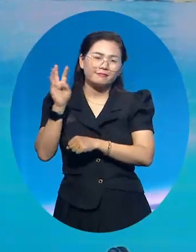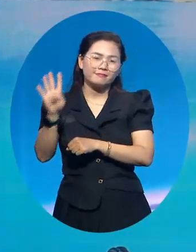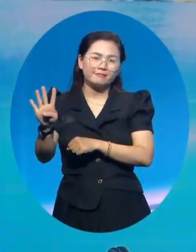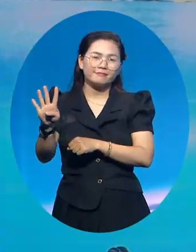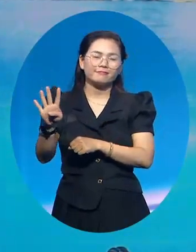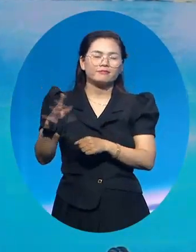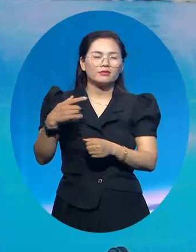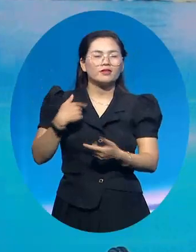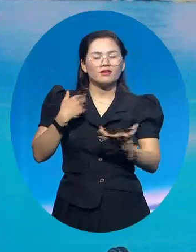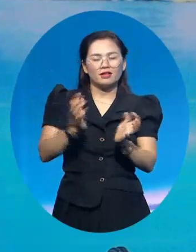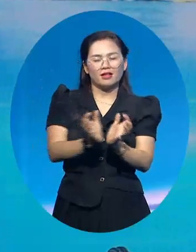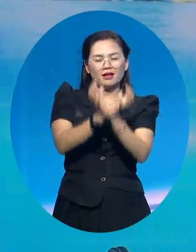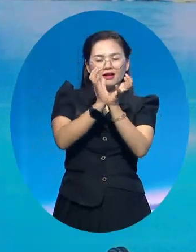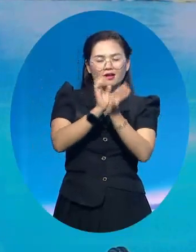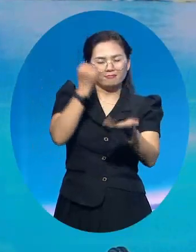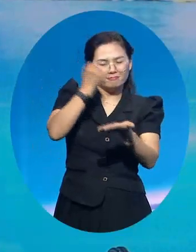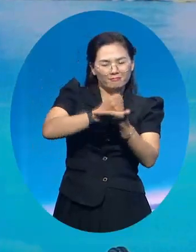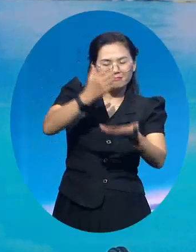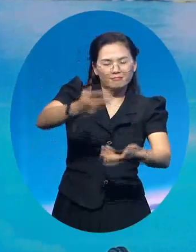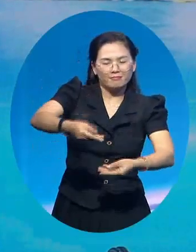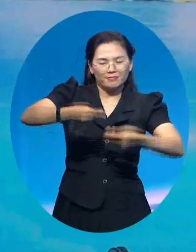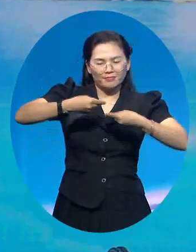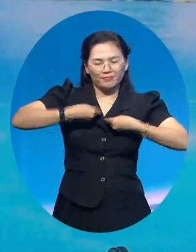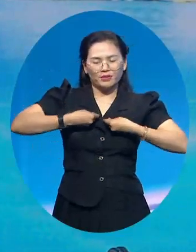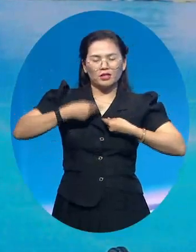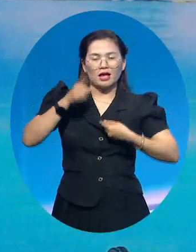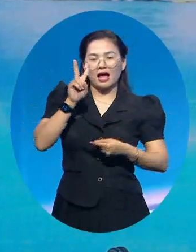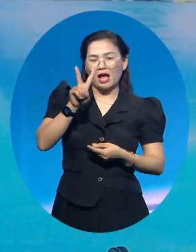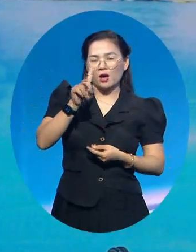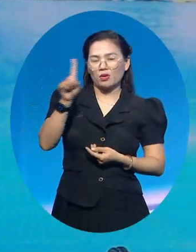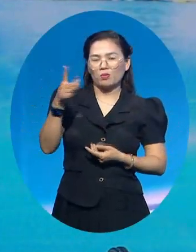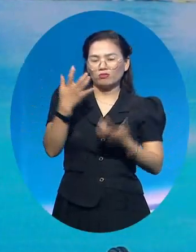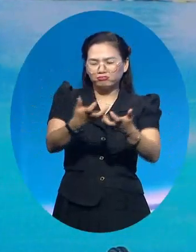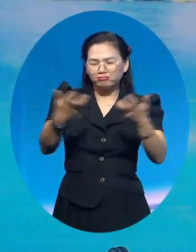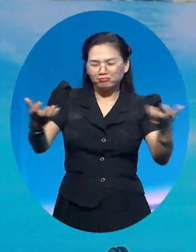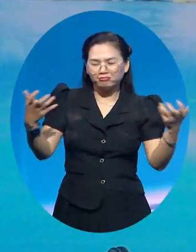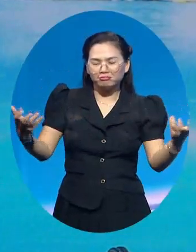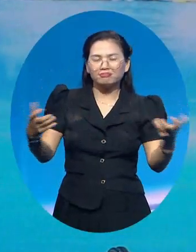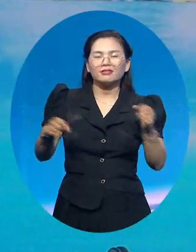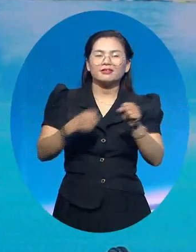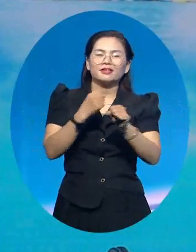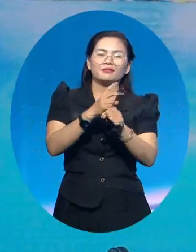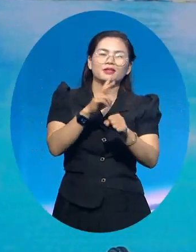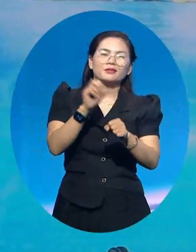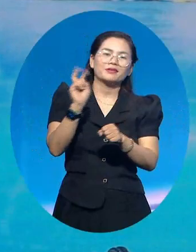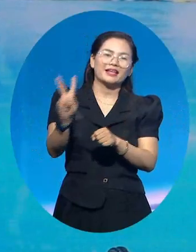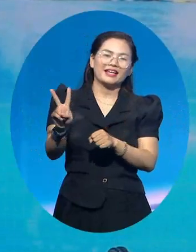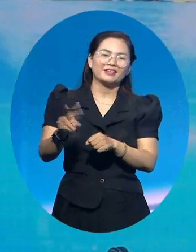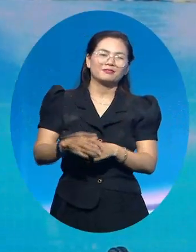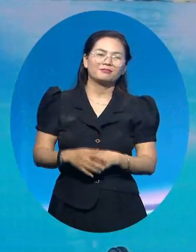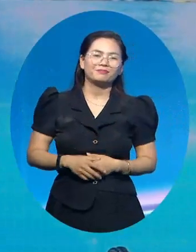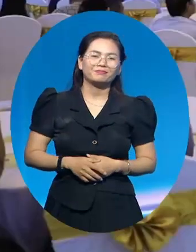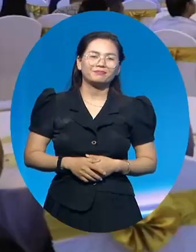2022-2024 và lễ trao giấy chứng nhận 121 món ẩm thực tiêu biểu giai đoạn 2022.